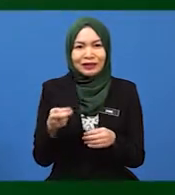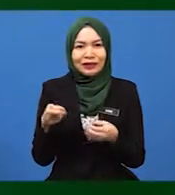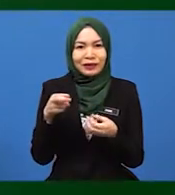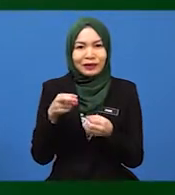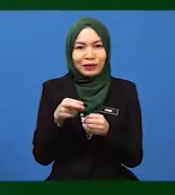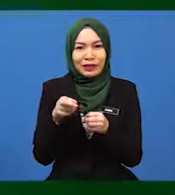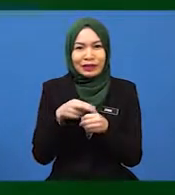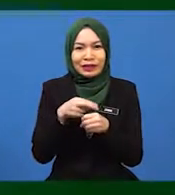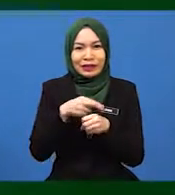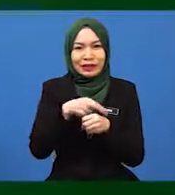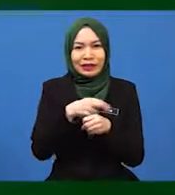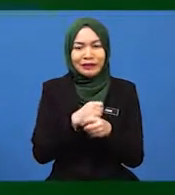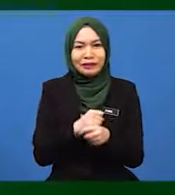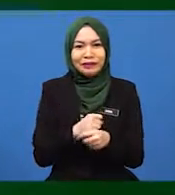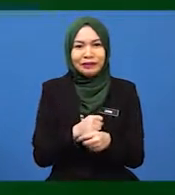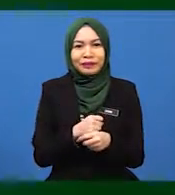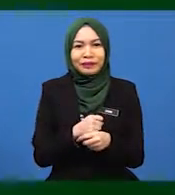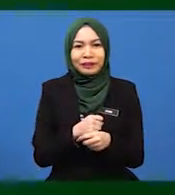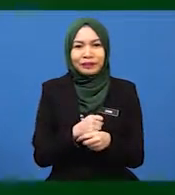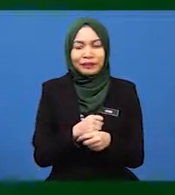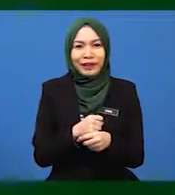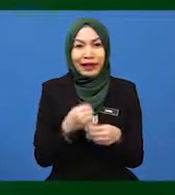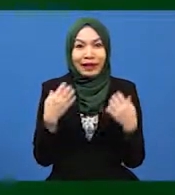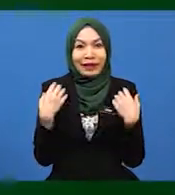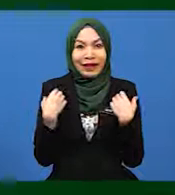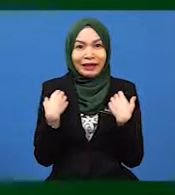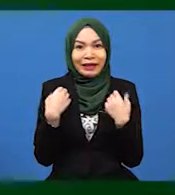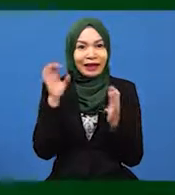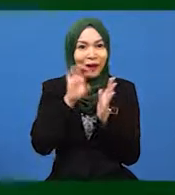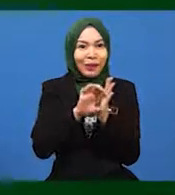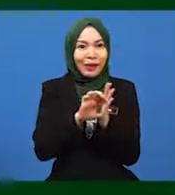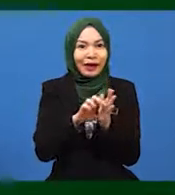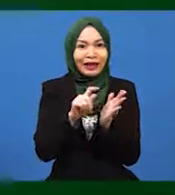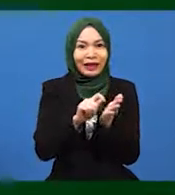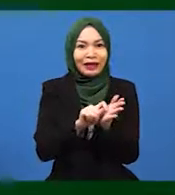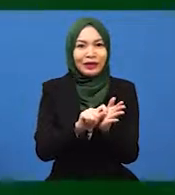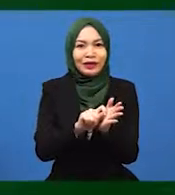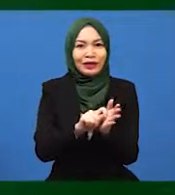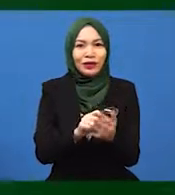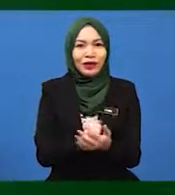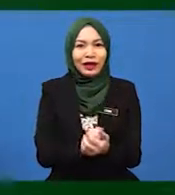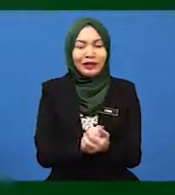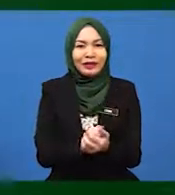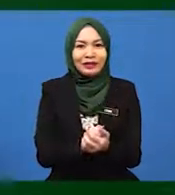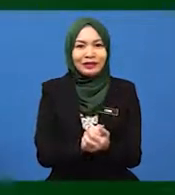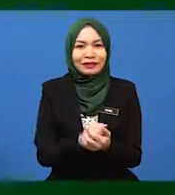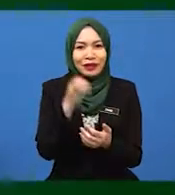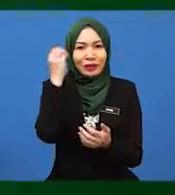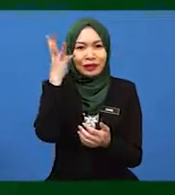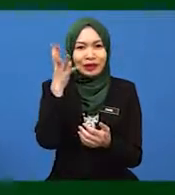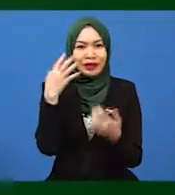Dalam gambar berikut, kelihatan seorang budak lelaki sedang memanjat pokok kerana